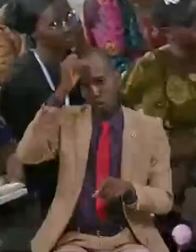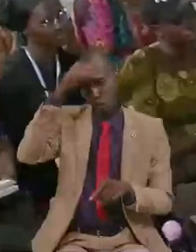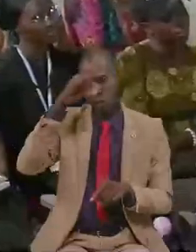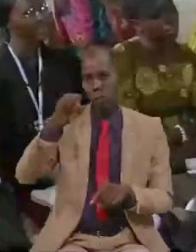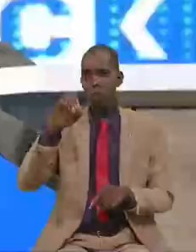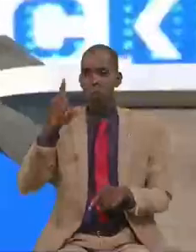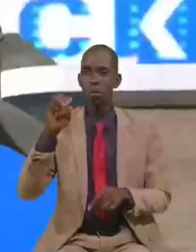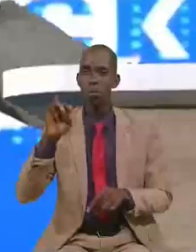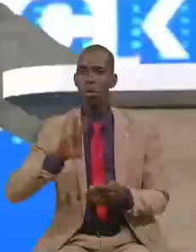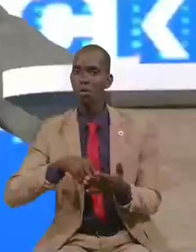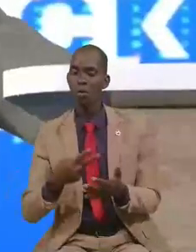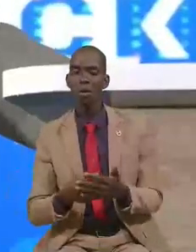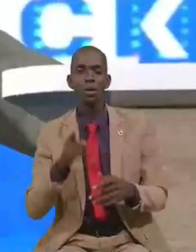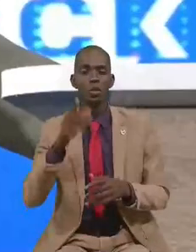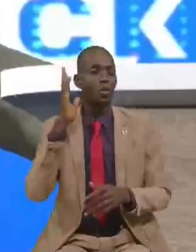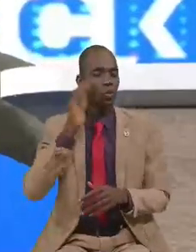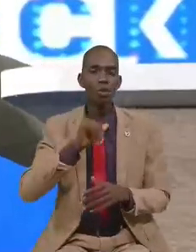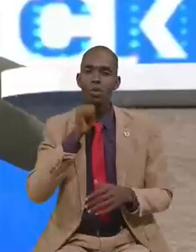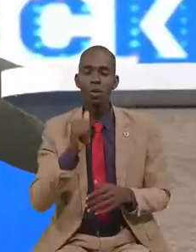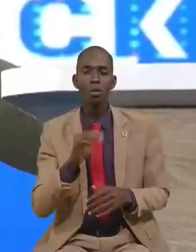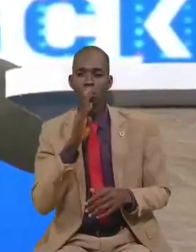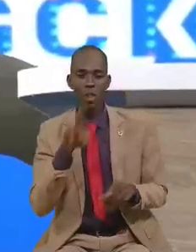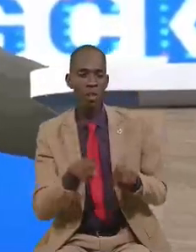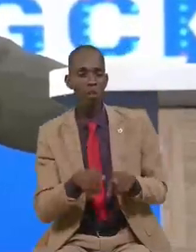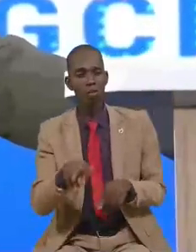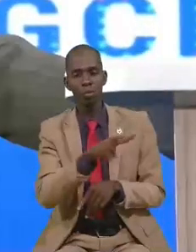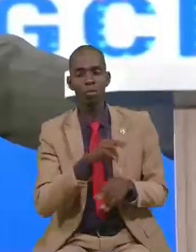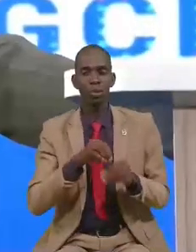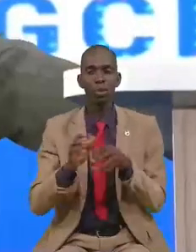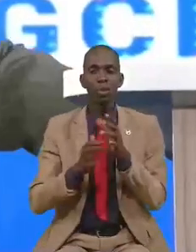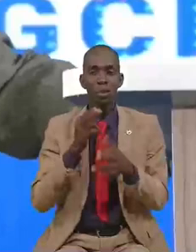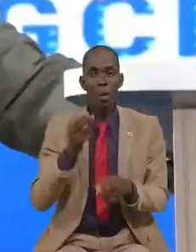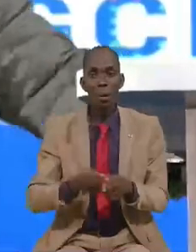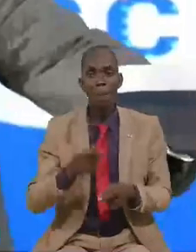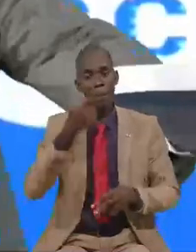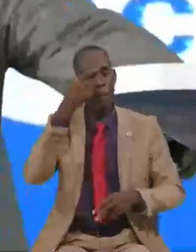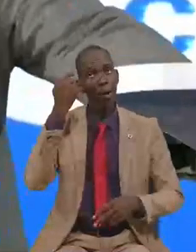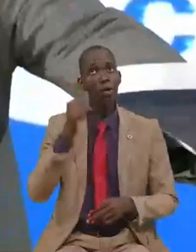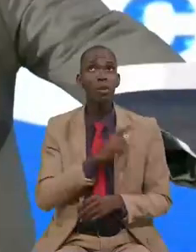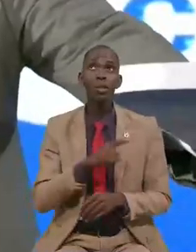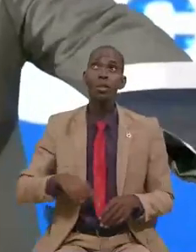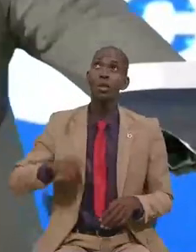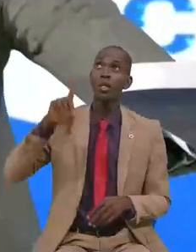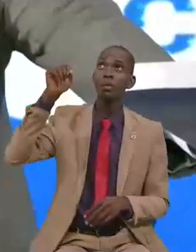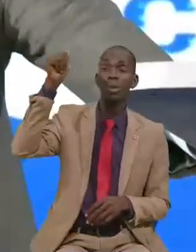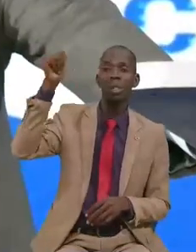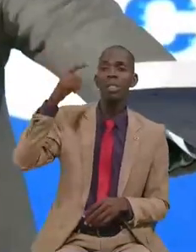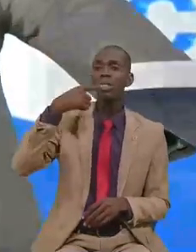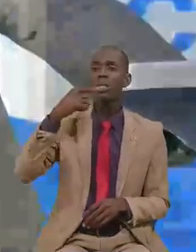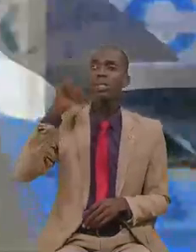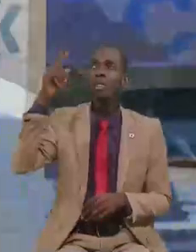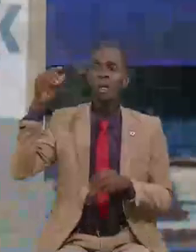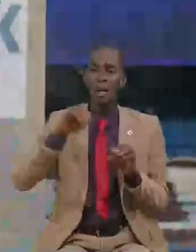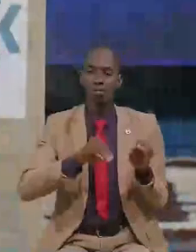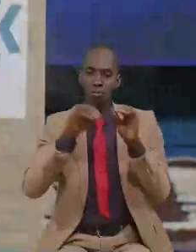pas t'abattre. Parce que le Seigneur lui-même a dit, il t'a placé là-bas. Il t'a